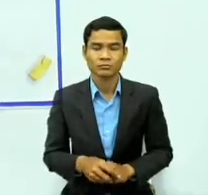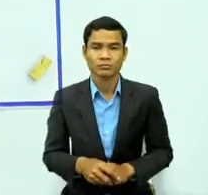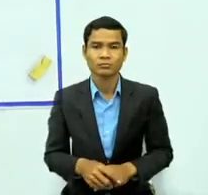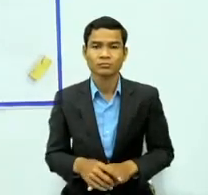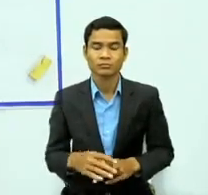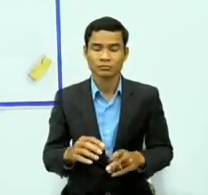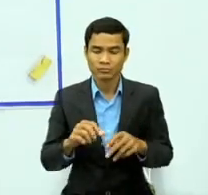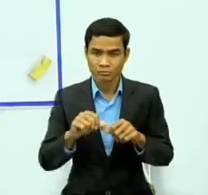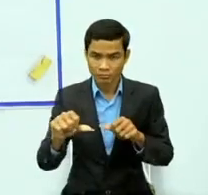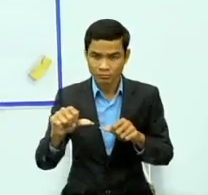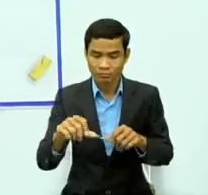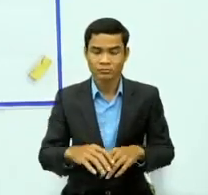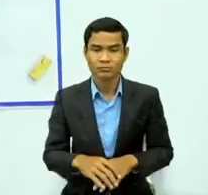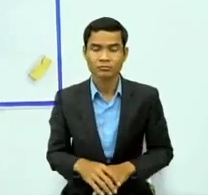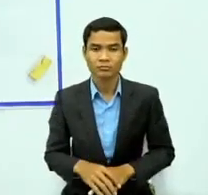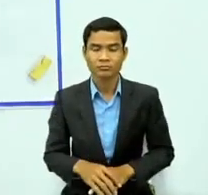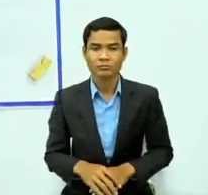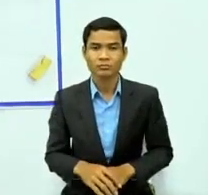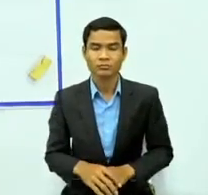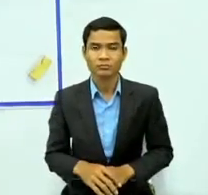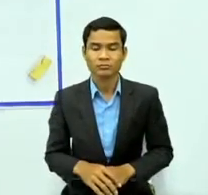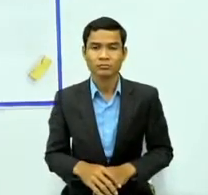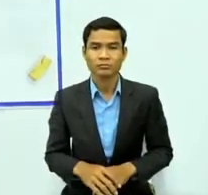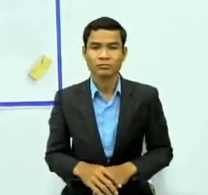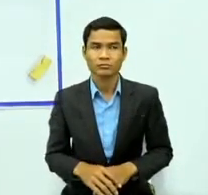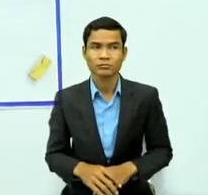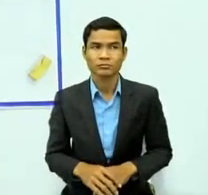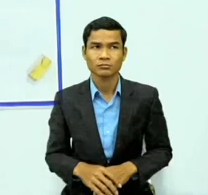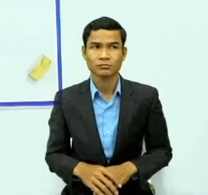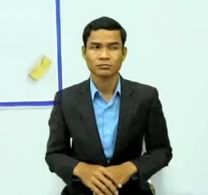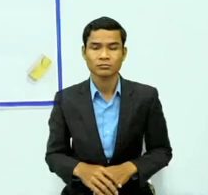ចាបន្តទៀតកូន